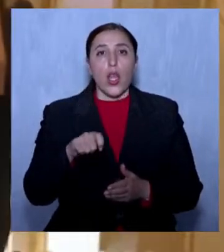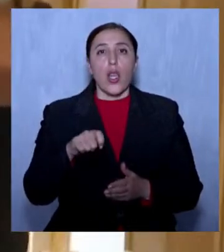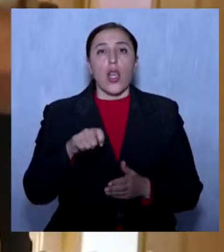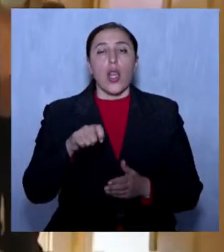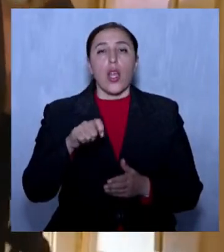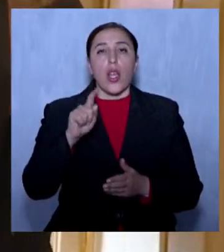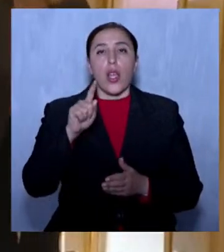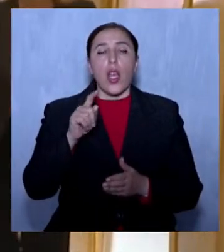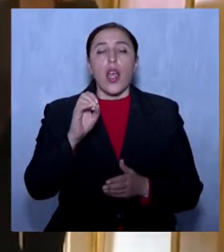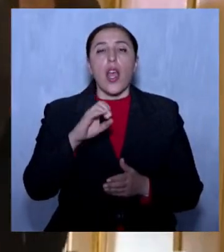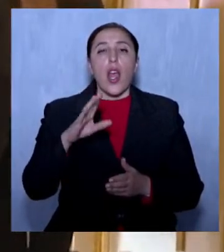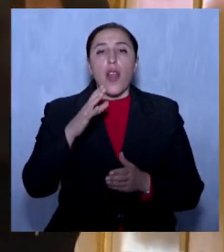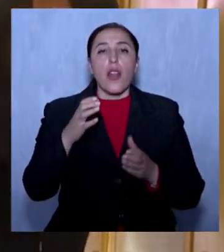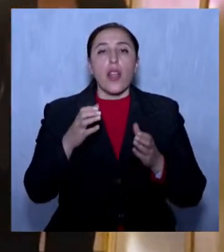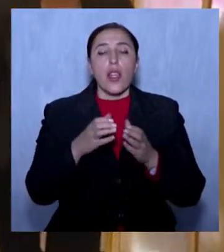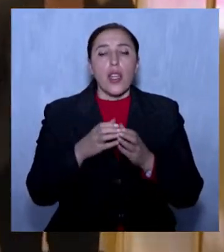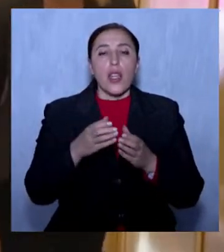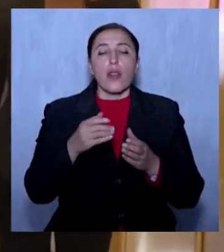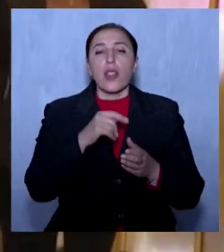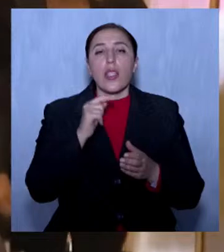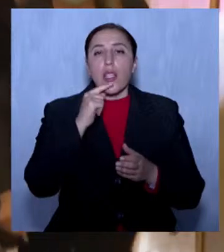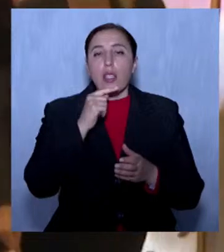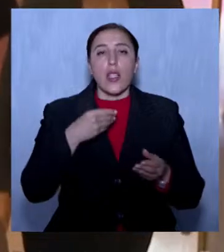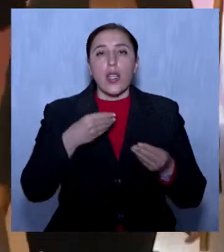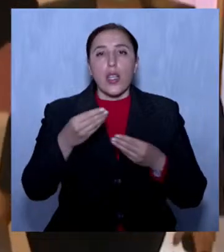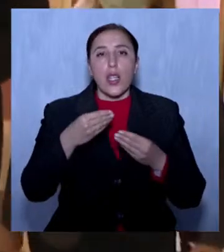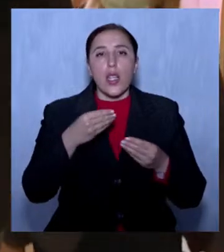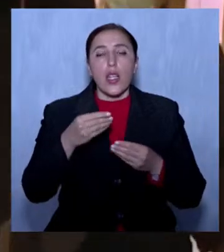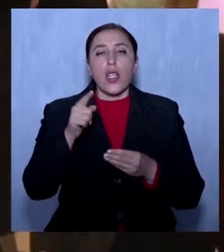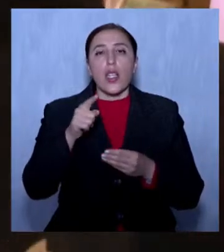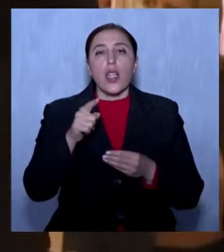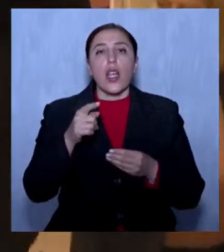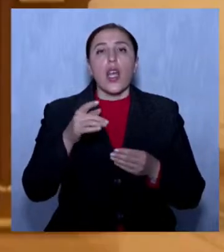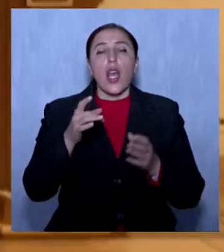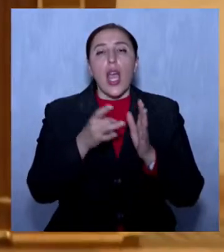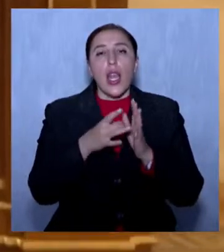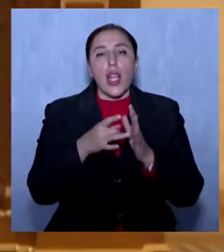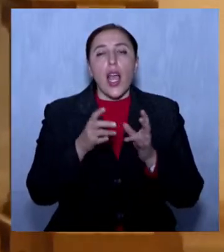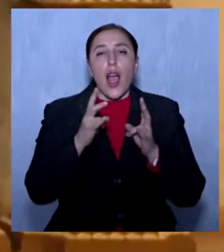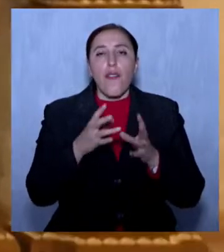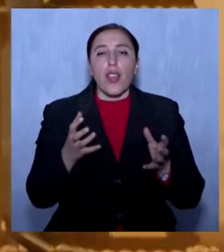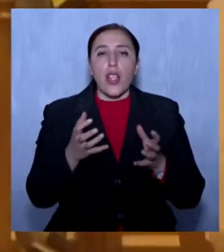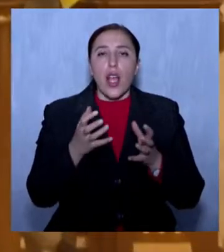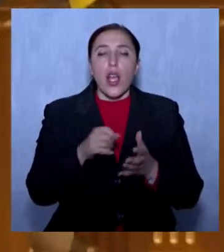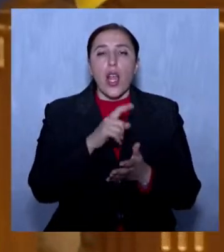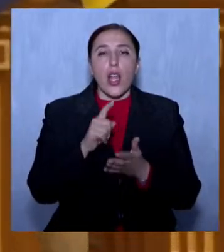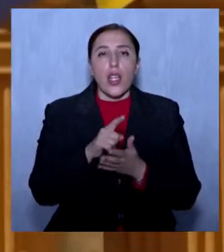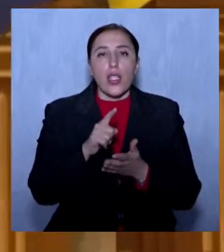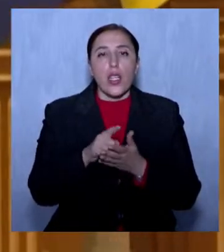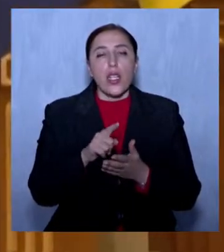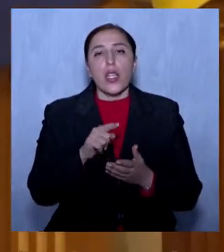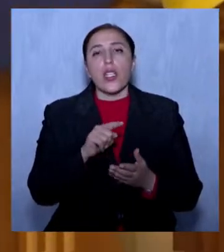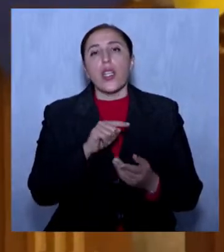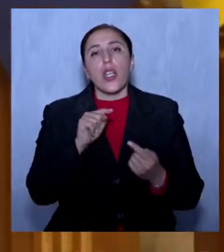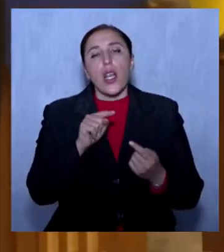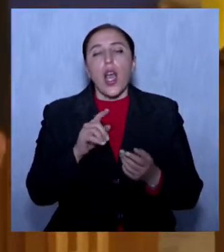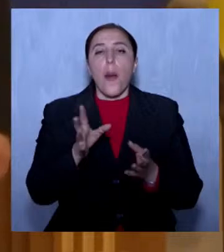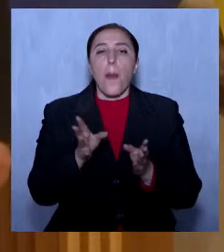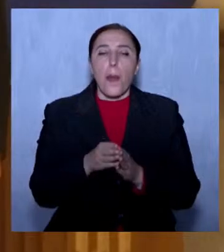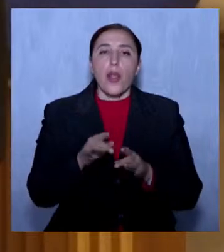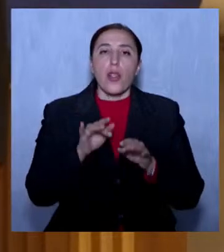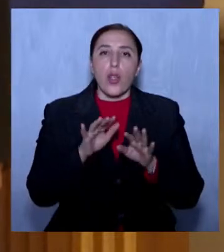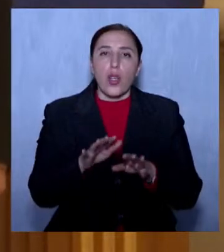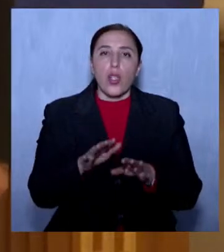դաշինքի տնտեսական ինտեգրման խորացումը, հիբրիդային սպառնալիքների և էներգետիկան վտանգության հարցերին հակազդելու